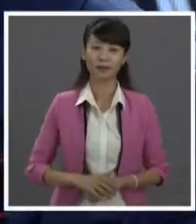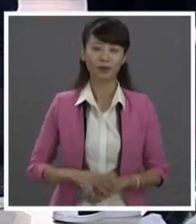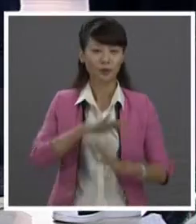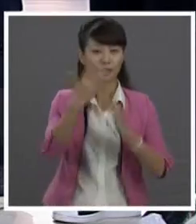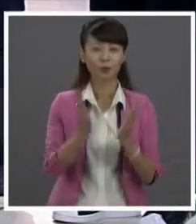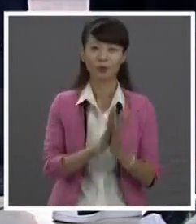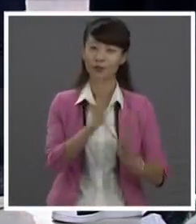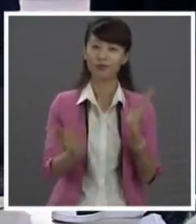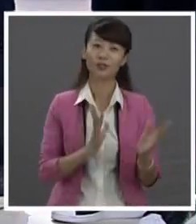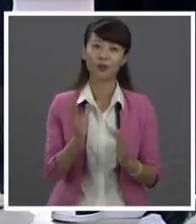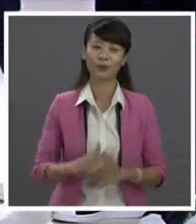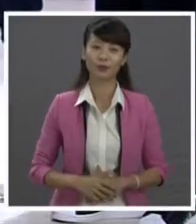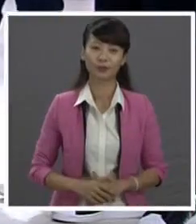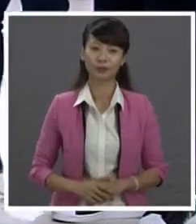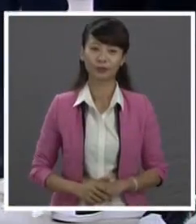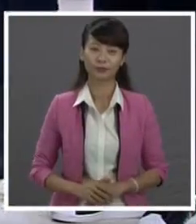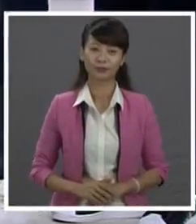语。